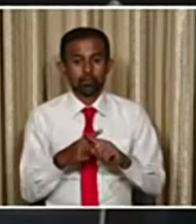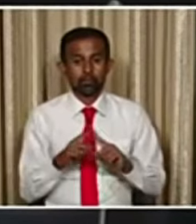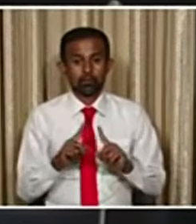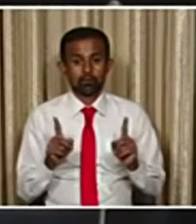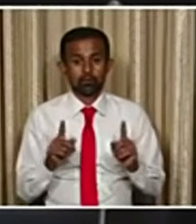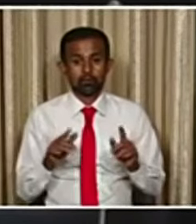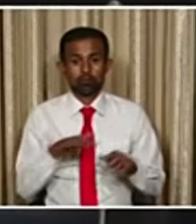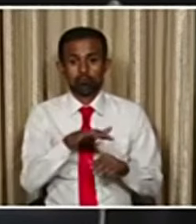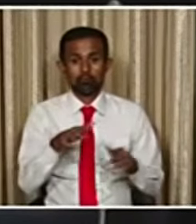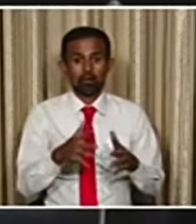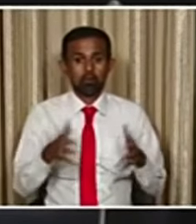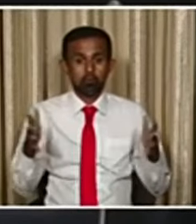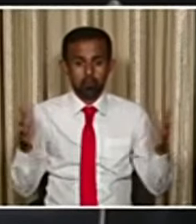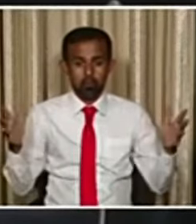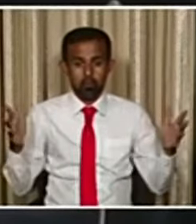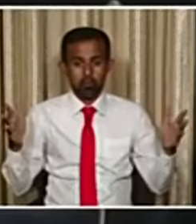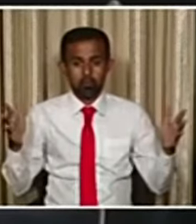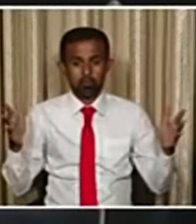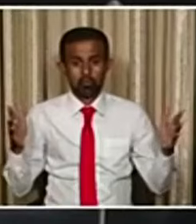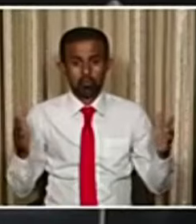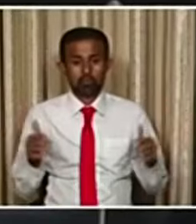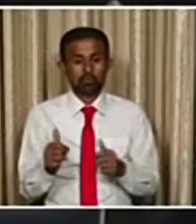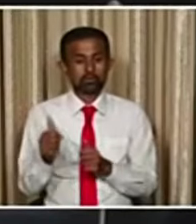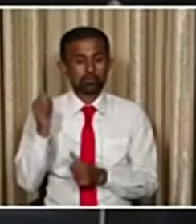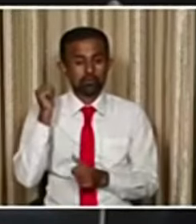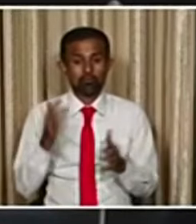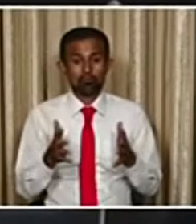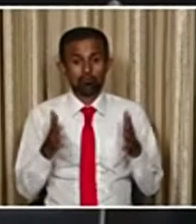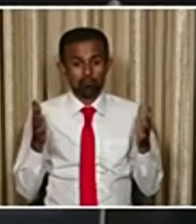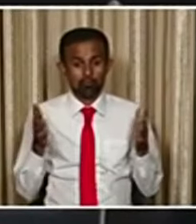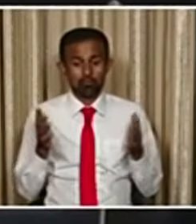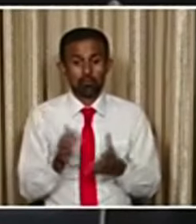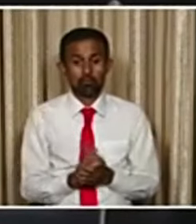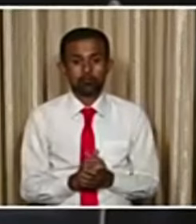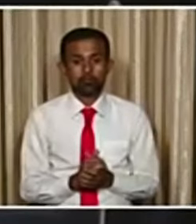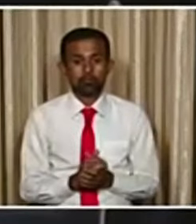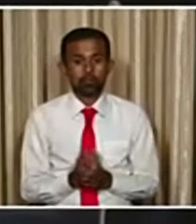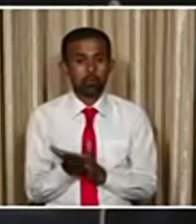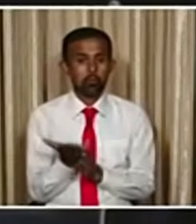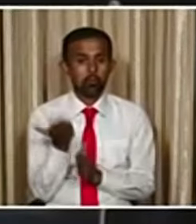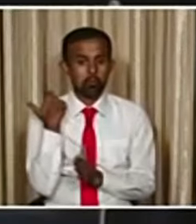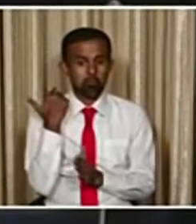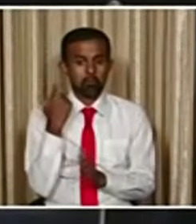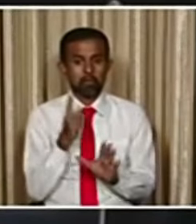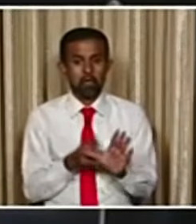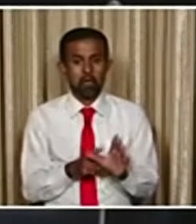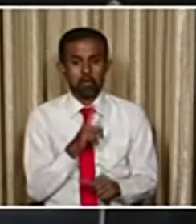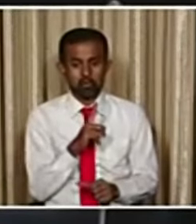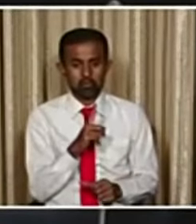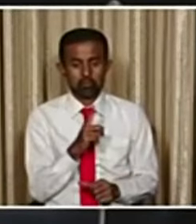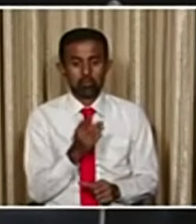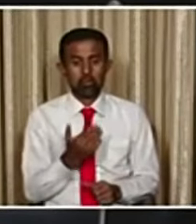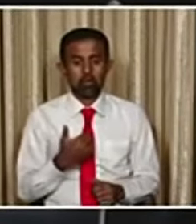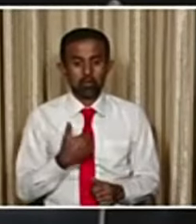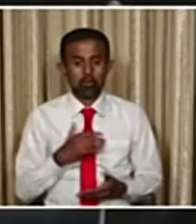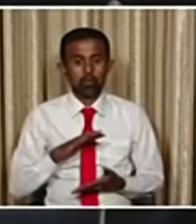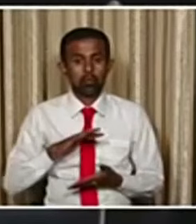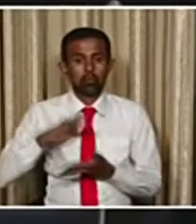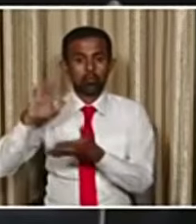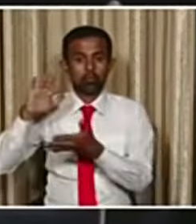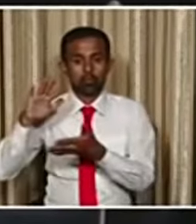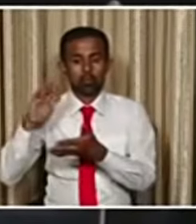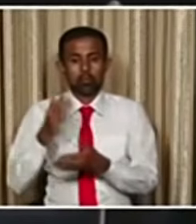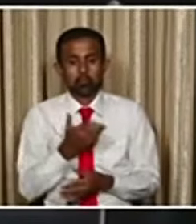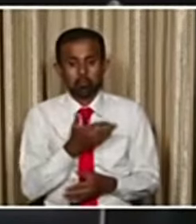දහගුණයක් විතර විශාලයි, ඊට වඩා වැඩි ඉතිහාසයක් තියෙනවා. පෞගිය අවුරුද්දේදී අපිට අපනයනය